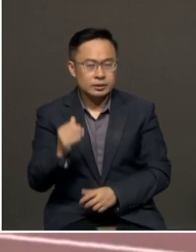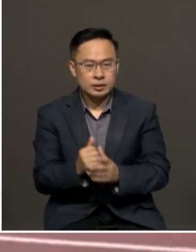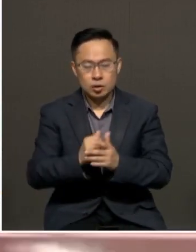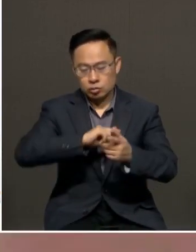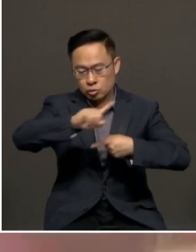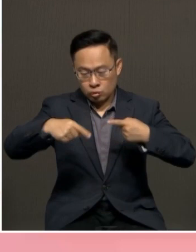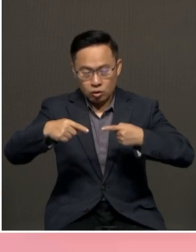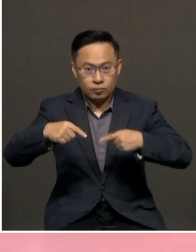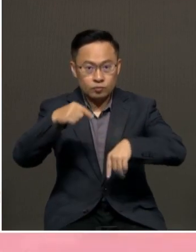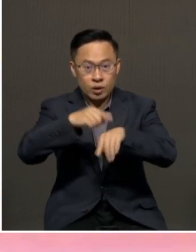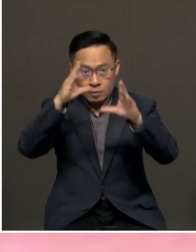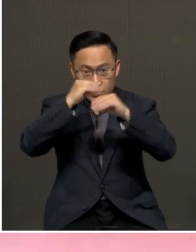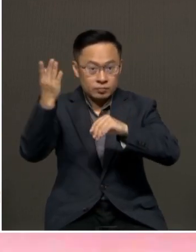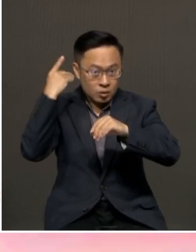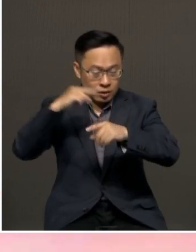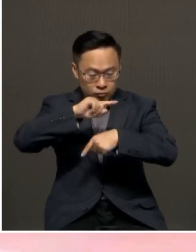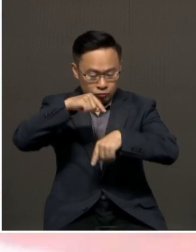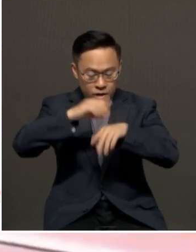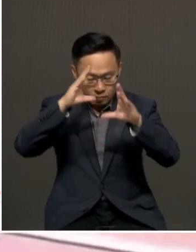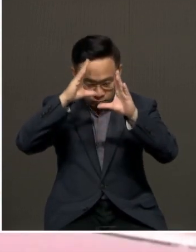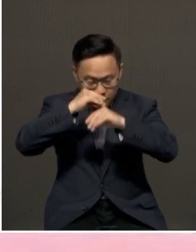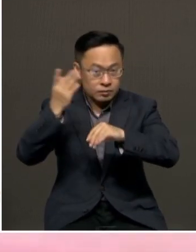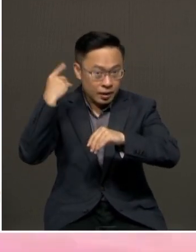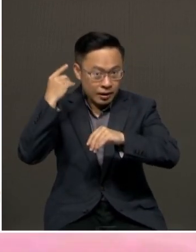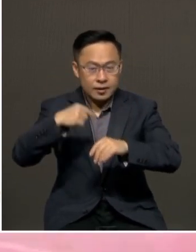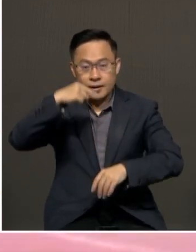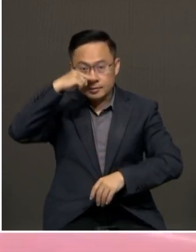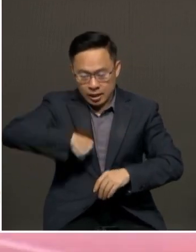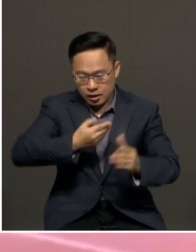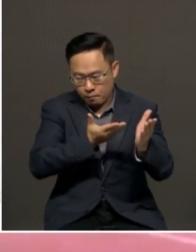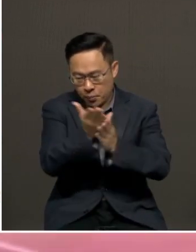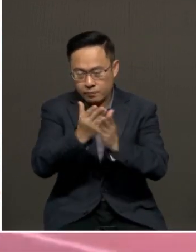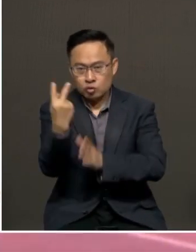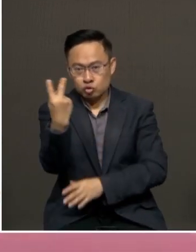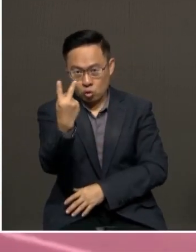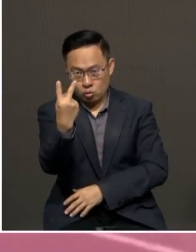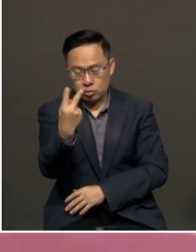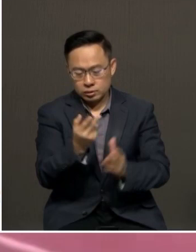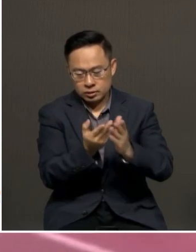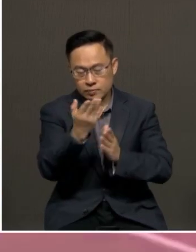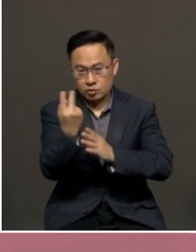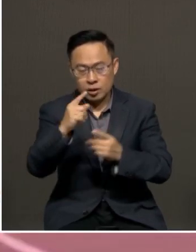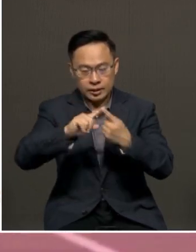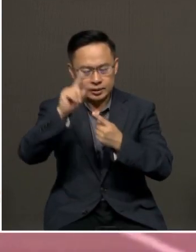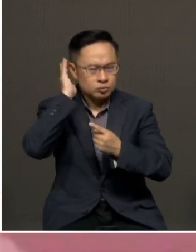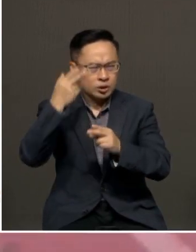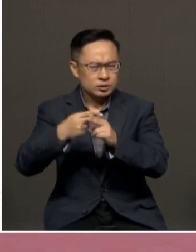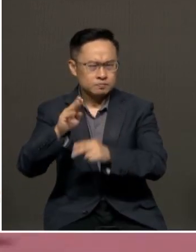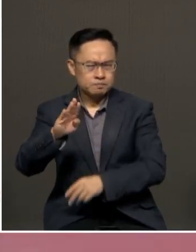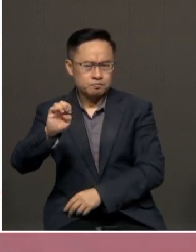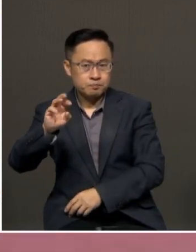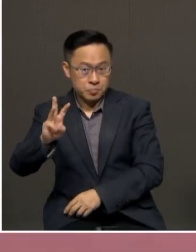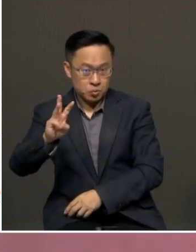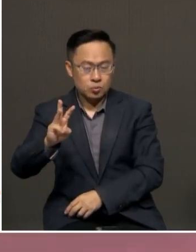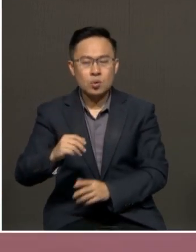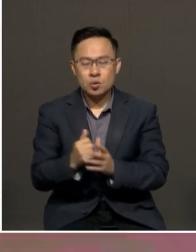ศช่วงดึกที่ผ่านมาซึ่งก็มีนักวิ่งไทยของเราเนี่ยที่ทะลุเข้ามาถึงรอบนี้2คนด้วยกันได้แก่บิวภูริพลบุญสอนเจ้า